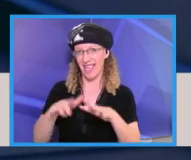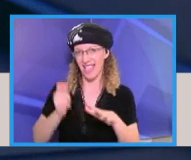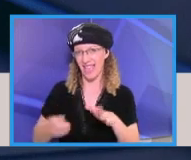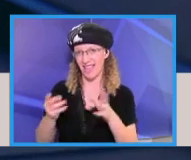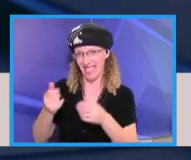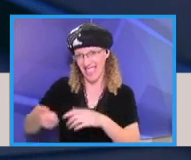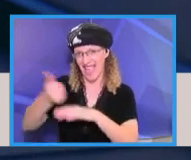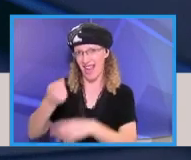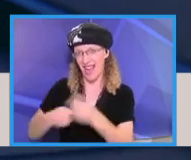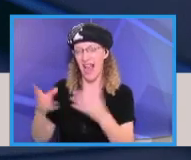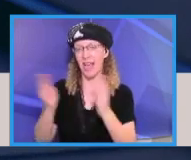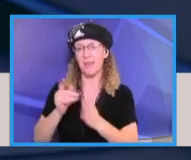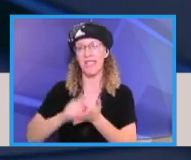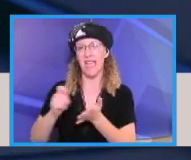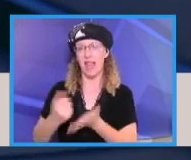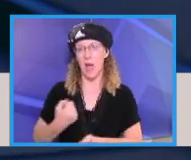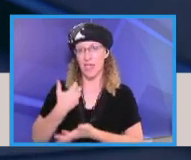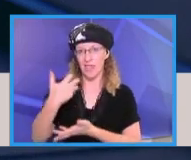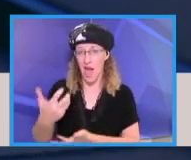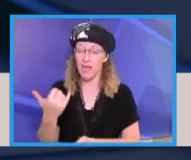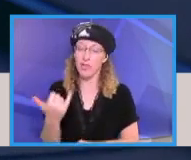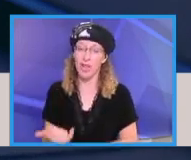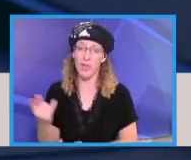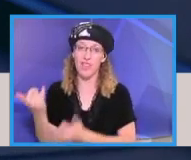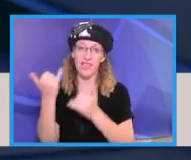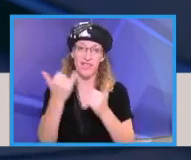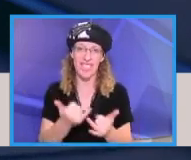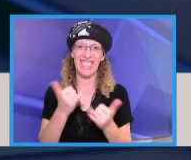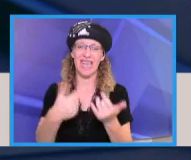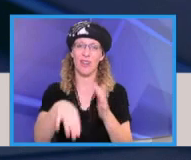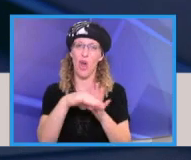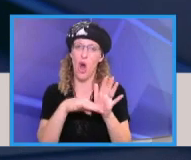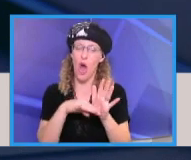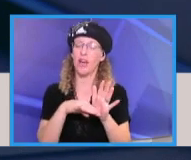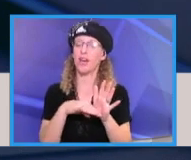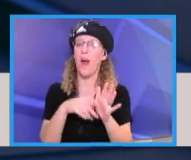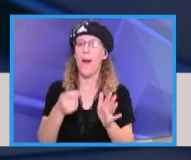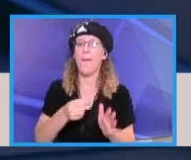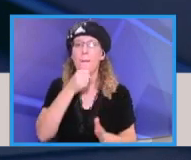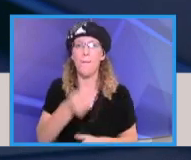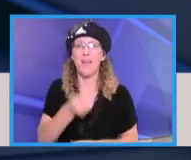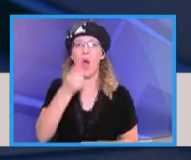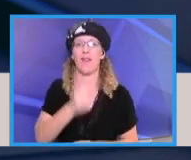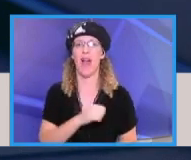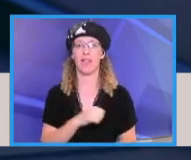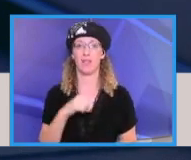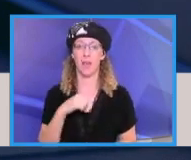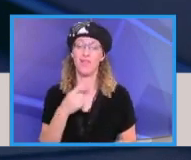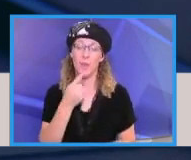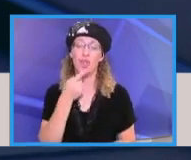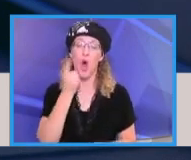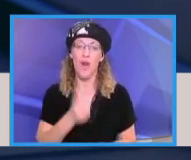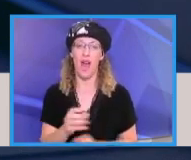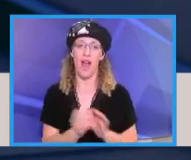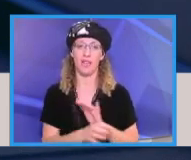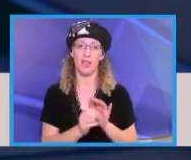משרד האוצר, הביאו לכך שיש חוק פנסיה חובה לעצמאים, שבעצם מחייב את העצמאי לחסוך לפנסיה, ואת הפירות של זה נראה בעוד 30